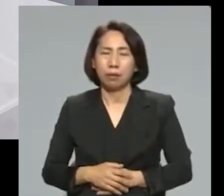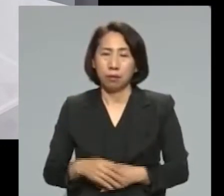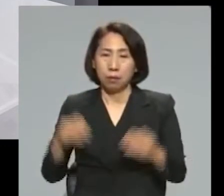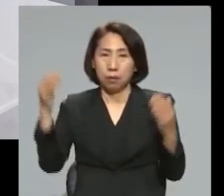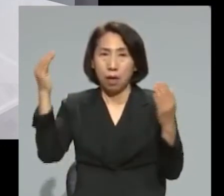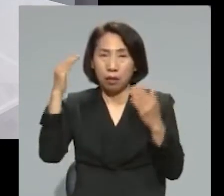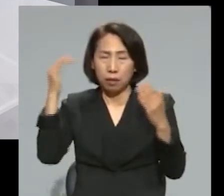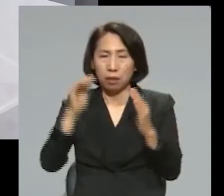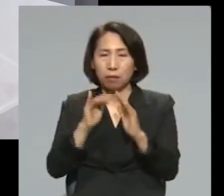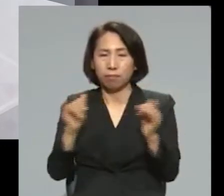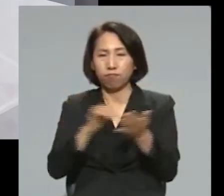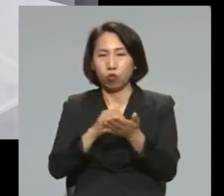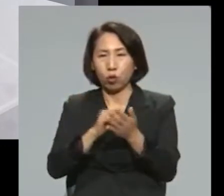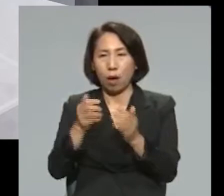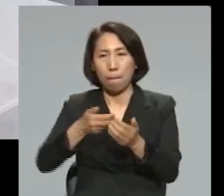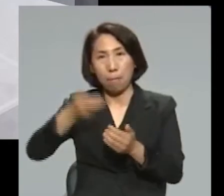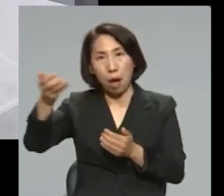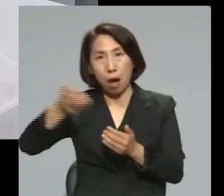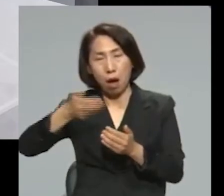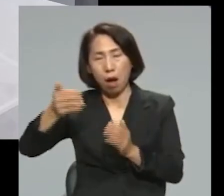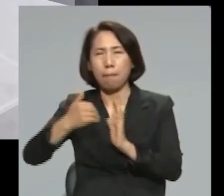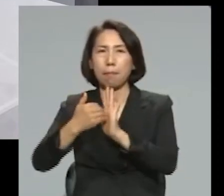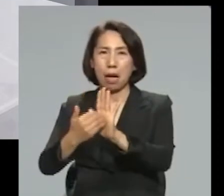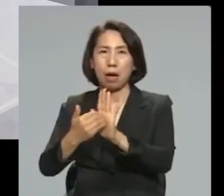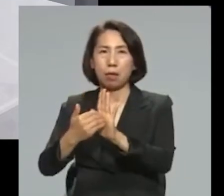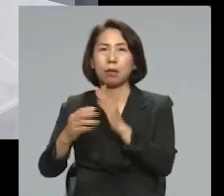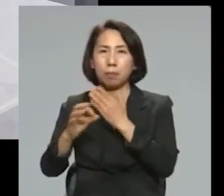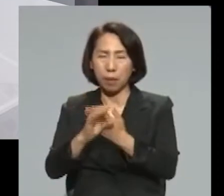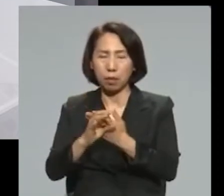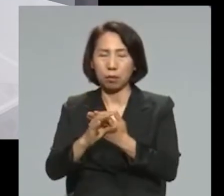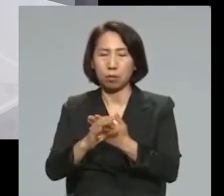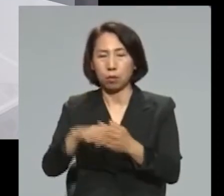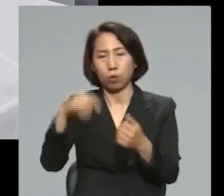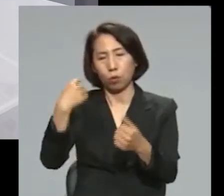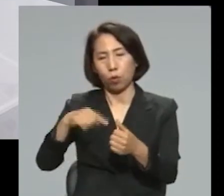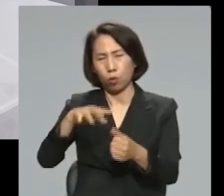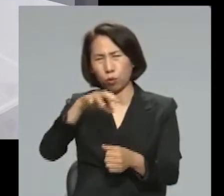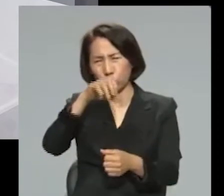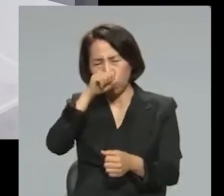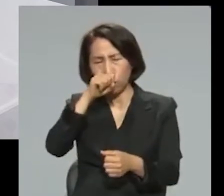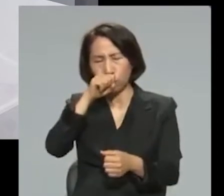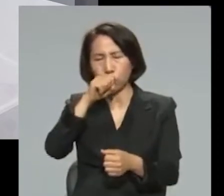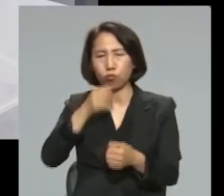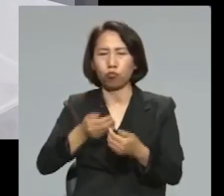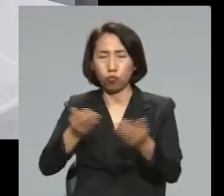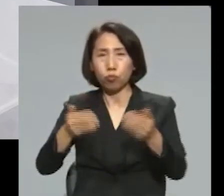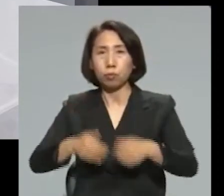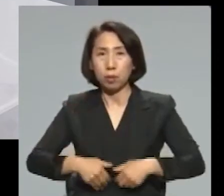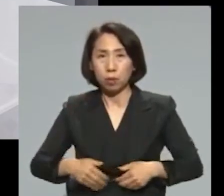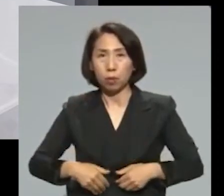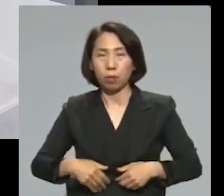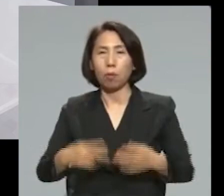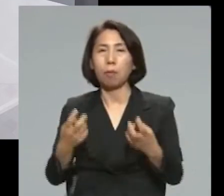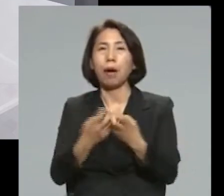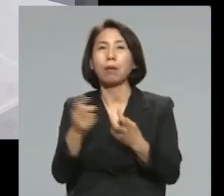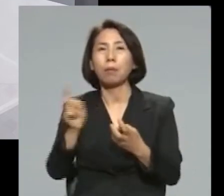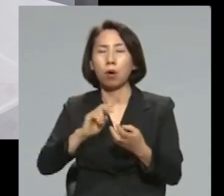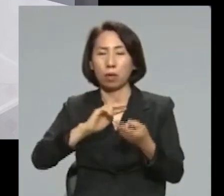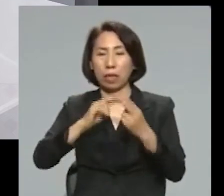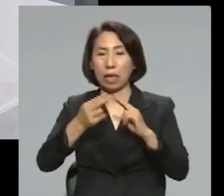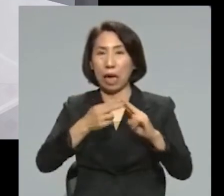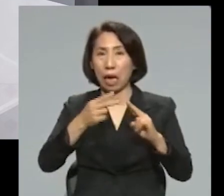학생 인구 유출을 막기 위해 양질의 교육 제공 방안으로는 대가야